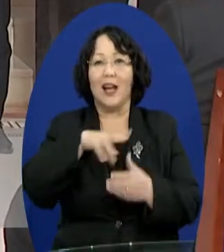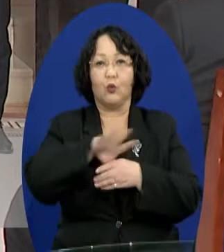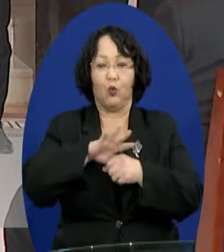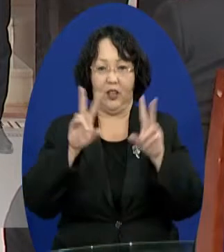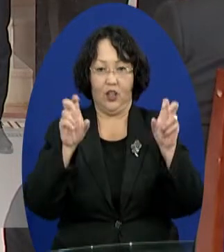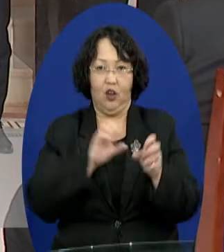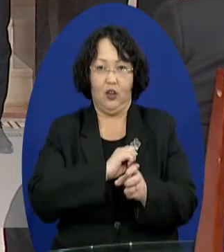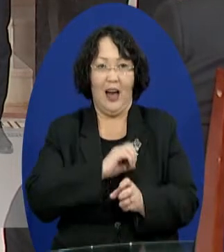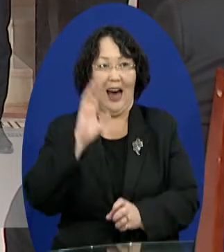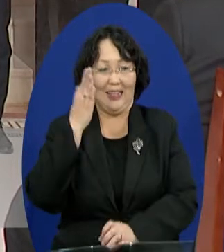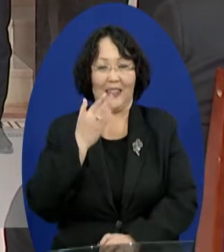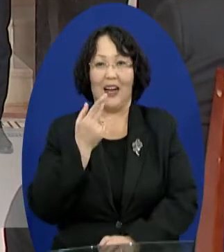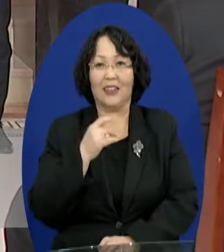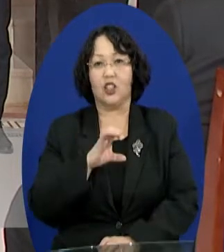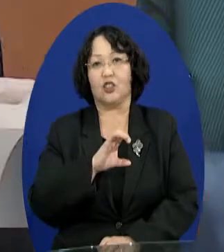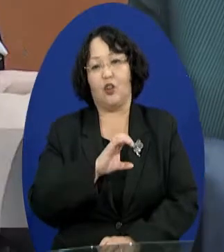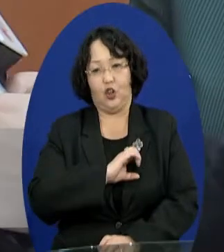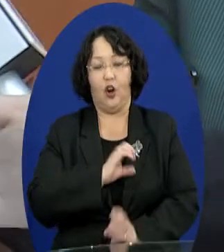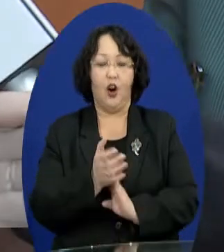гадс одонгоор шагналаа.